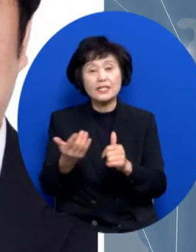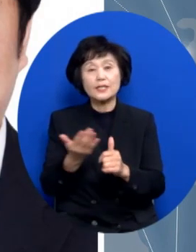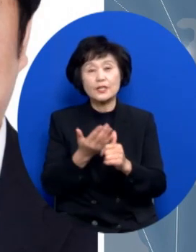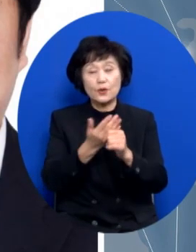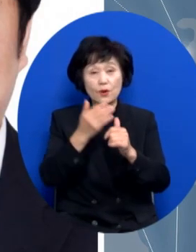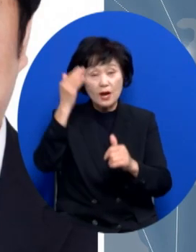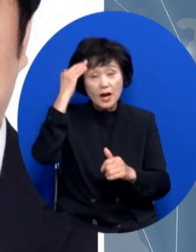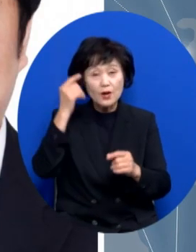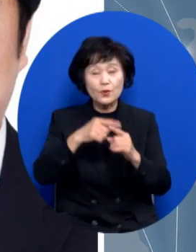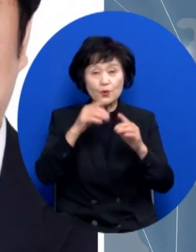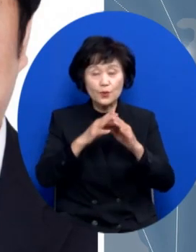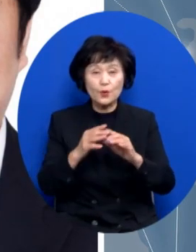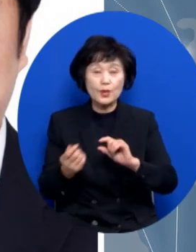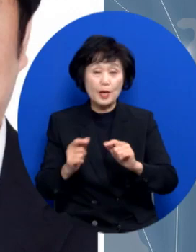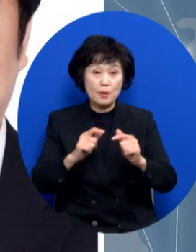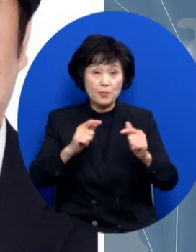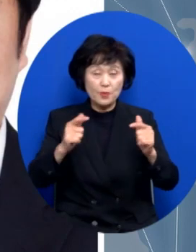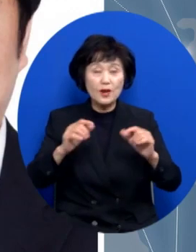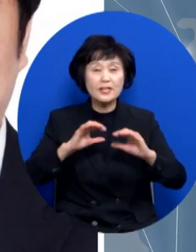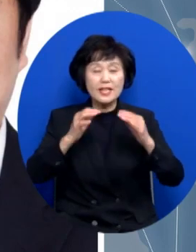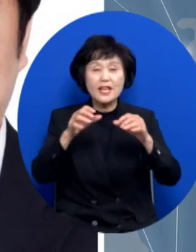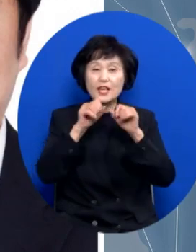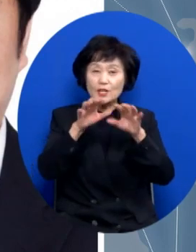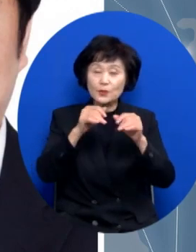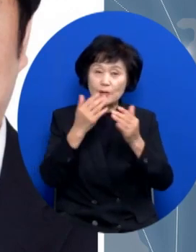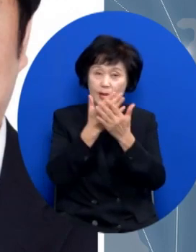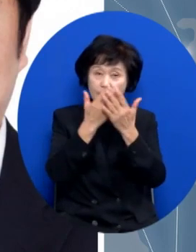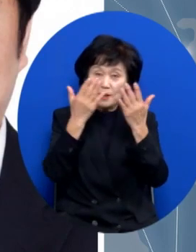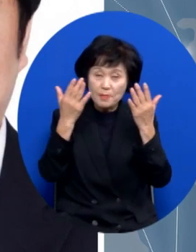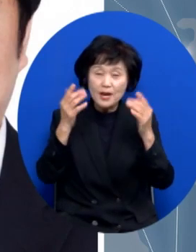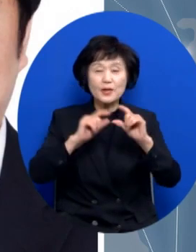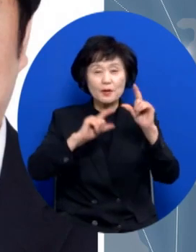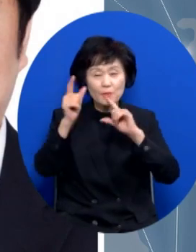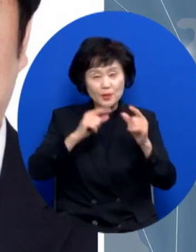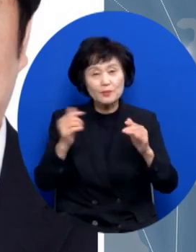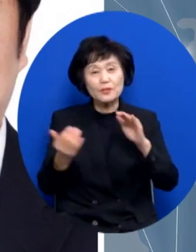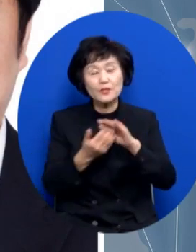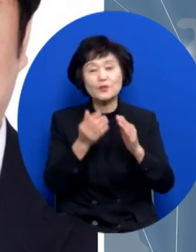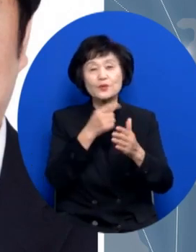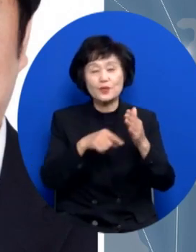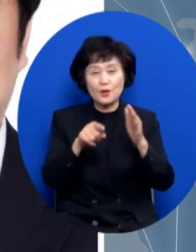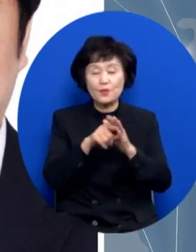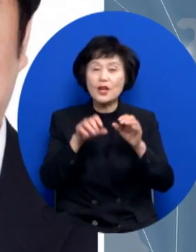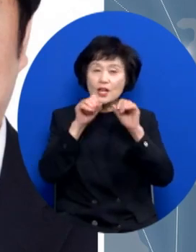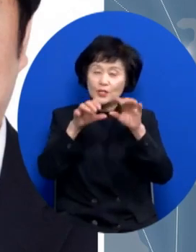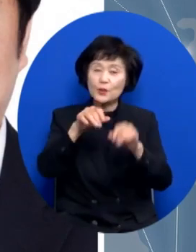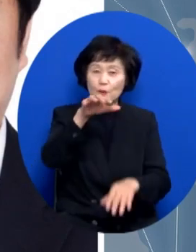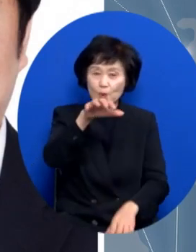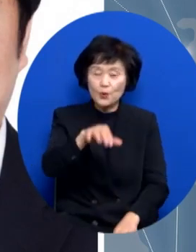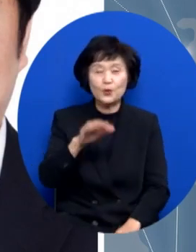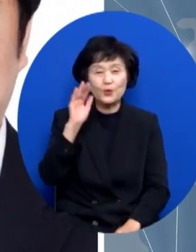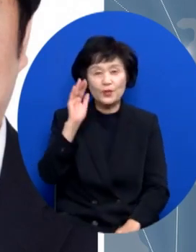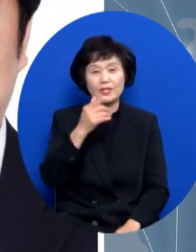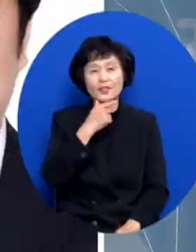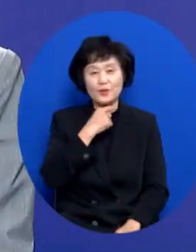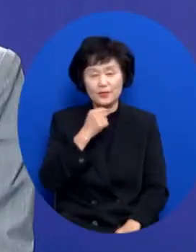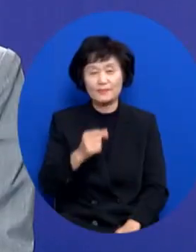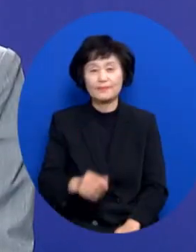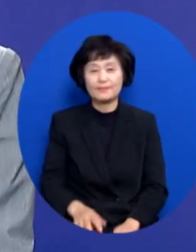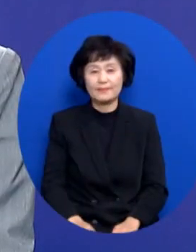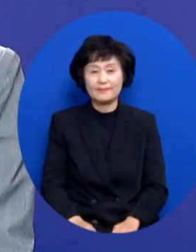보험과 세계선교에 더 밝은 미래를 이루어 나가기 위한 선교의 장이 되기를 소원하고 있습니다